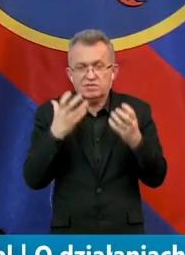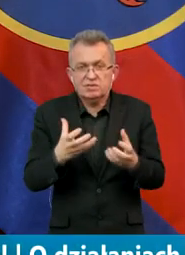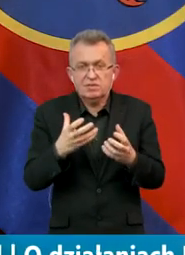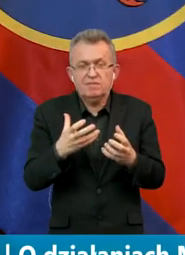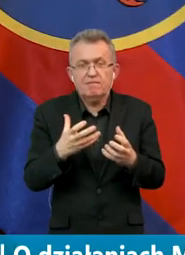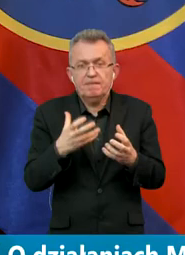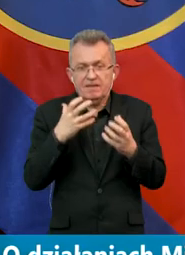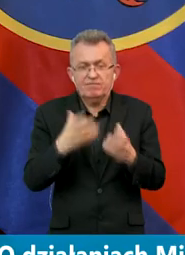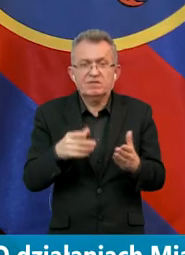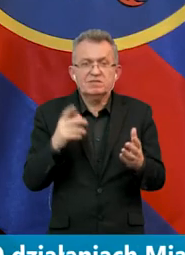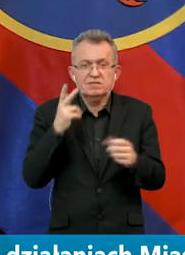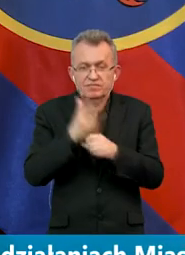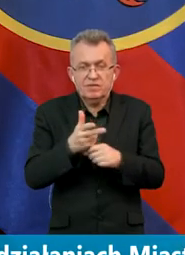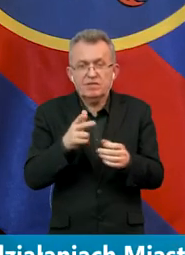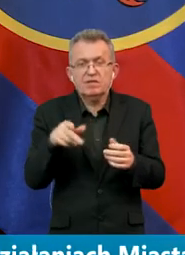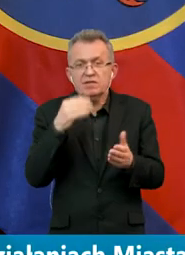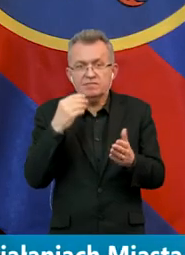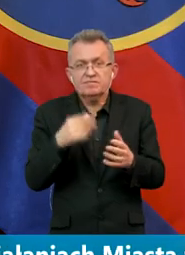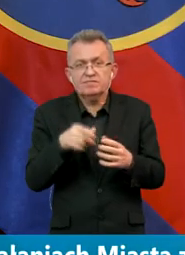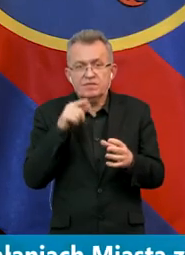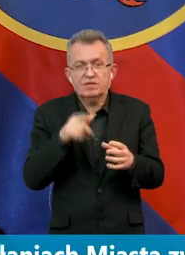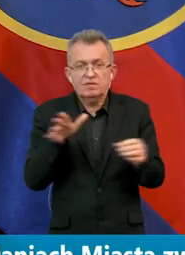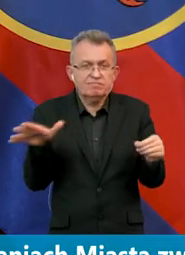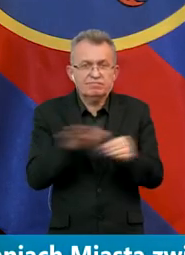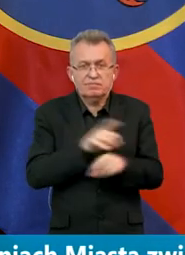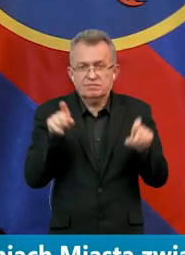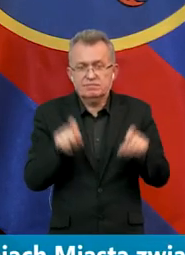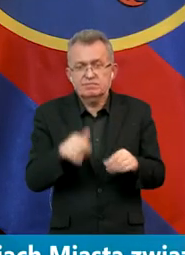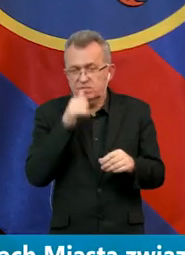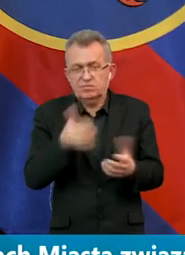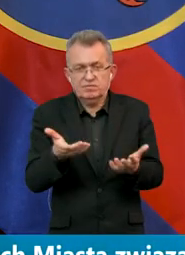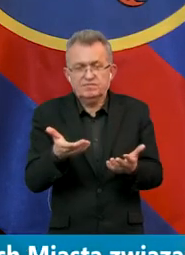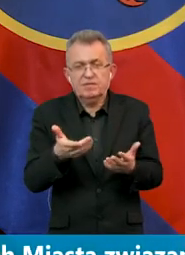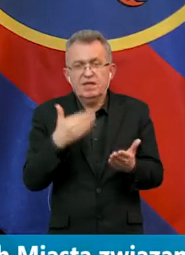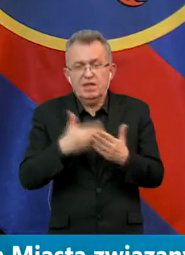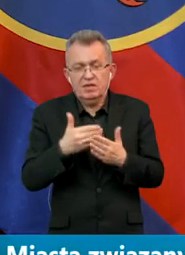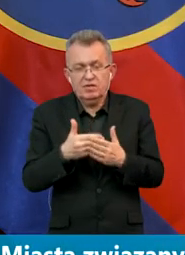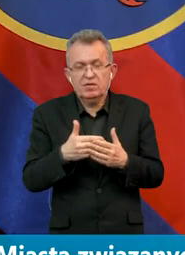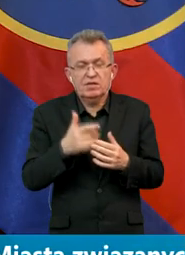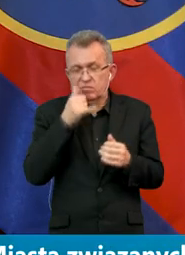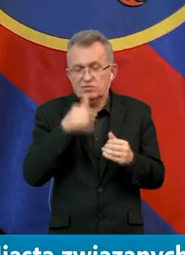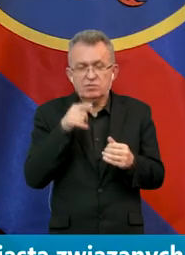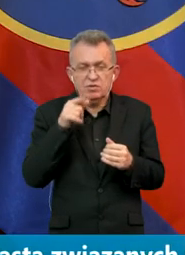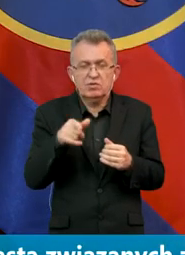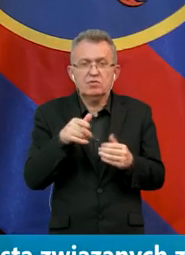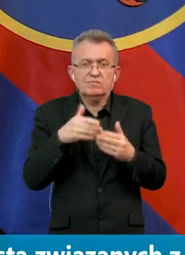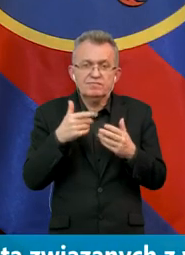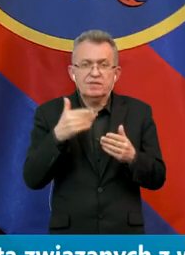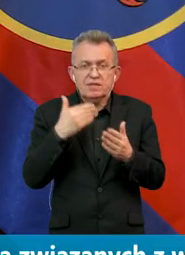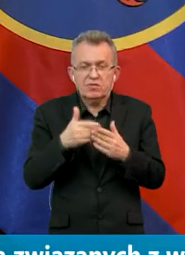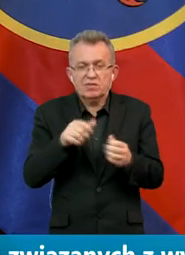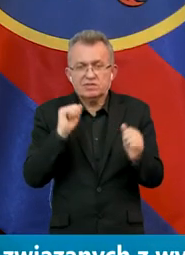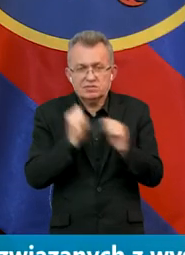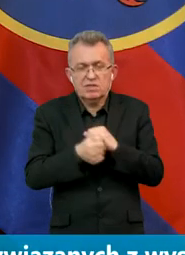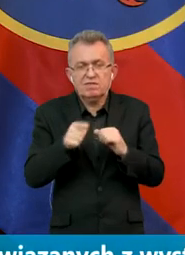tych pojazdów z zewnątrz zaparkować w strefie płatnego parkowania, to by zajęły wszystkie miejsca w tej strefie. Więc nie możemy do tego dopuścić, stąd ta zmiana